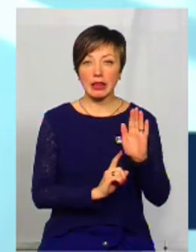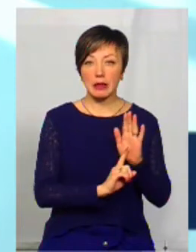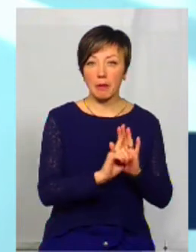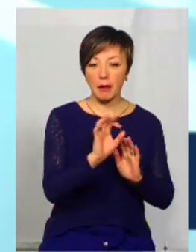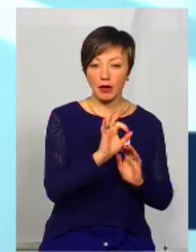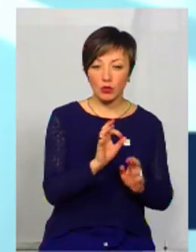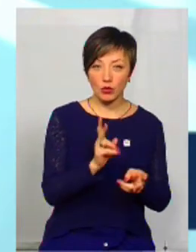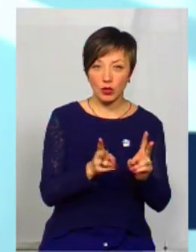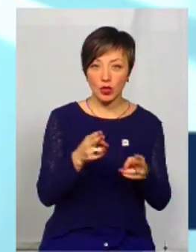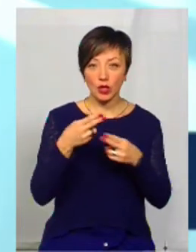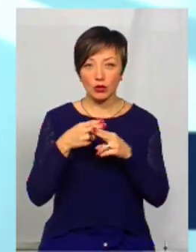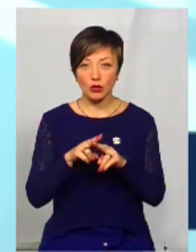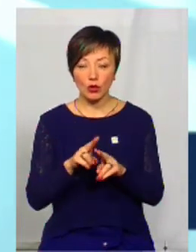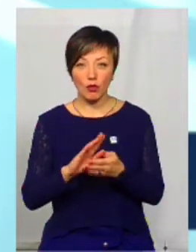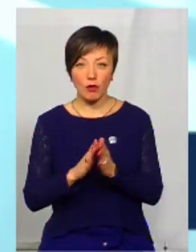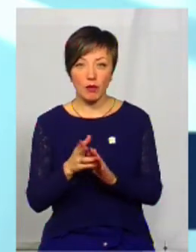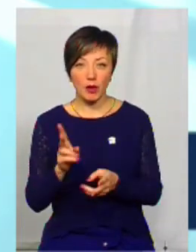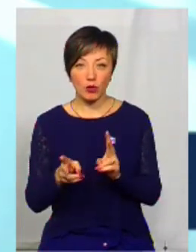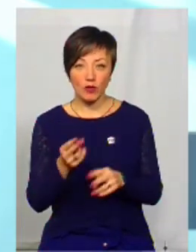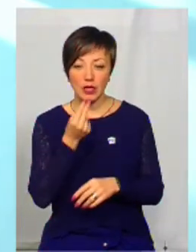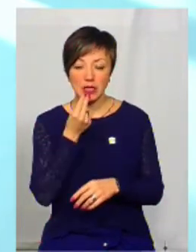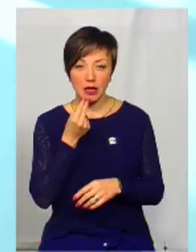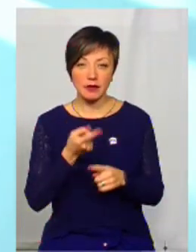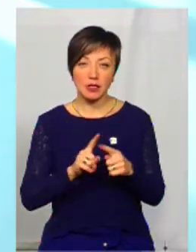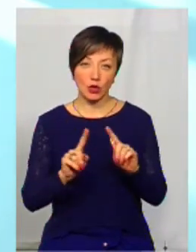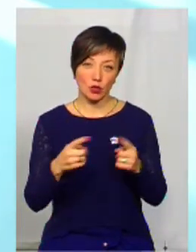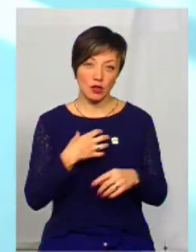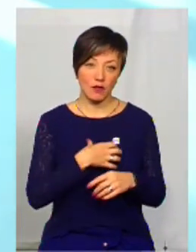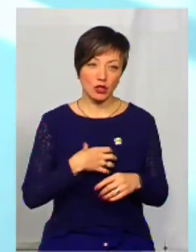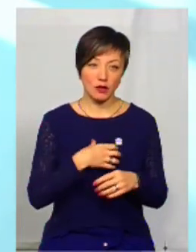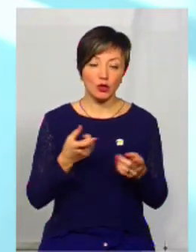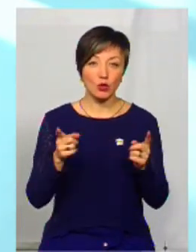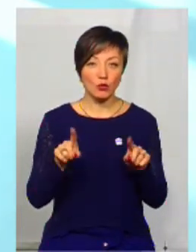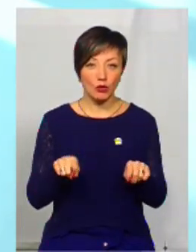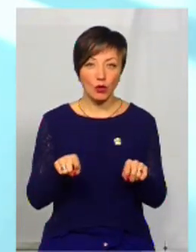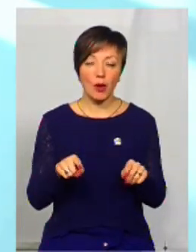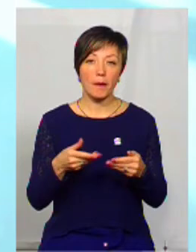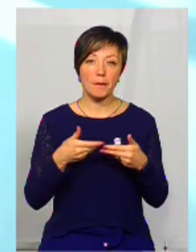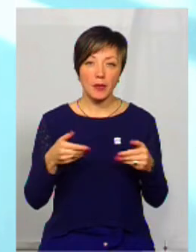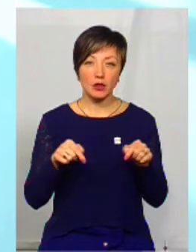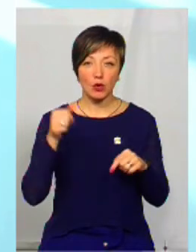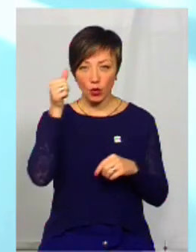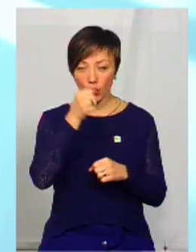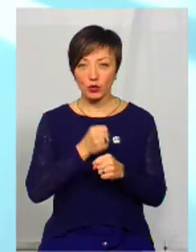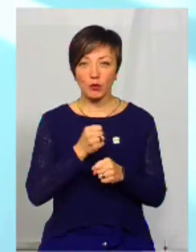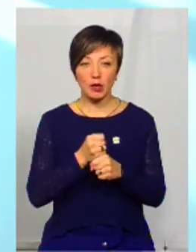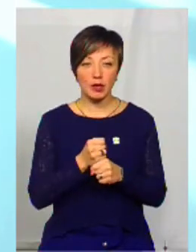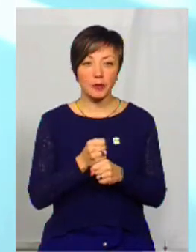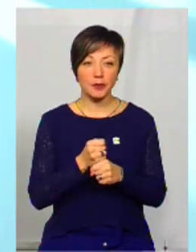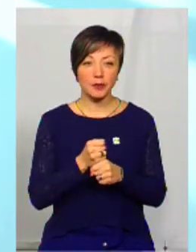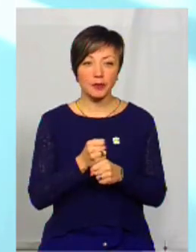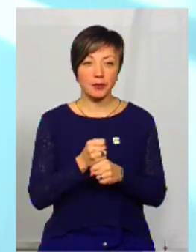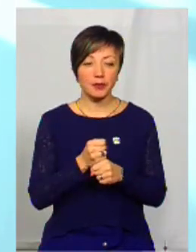режими приготування, технологічні умови для приготування страви. Це дуже важливо. Тому ми цього року зробили, скажімо